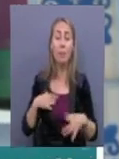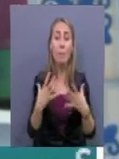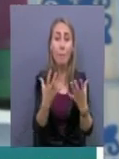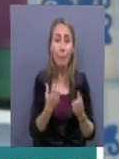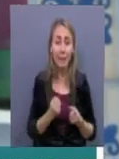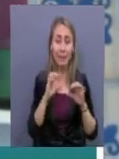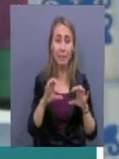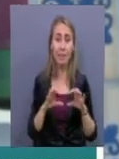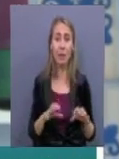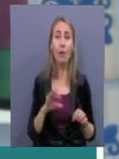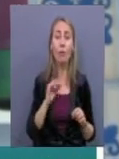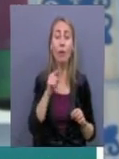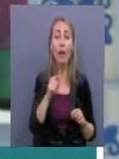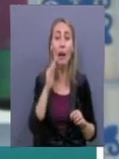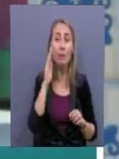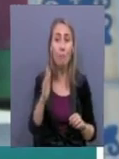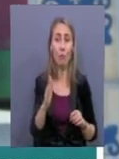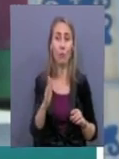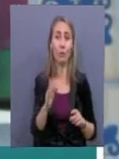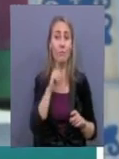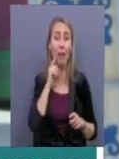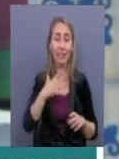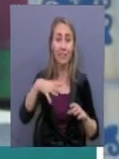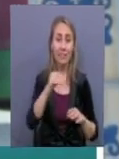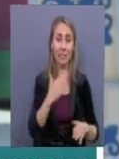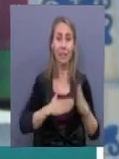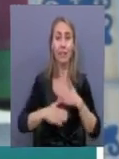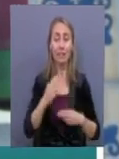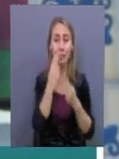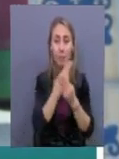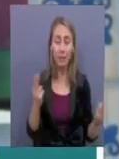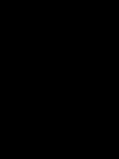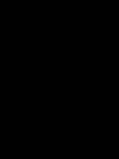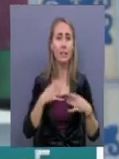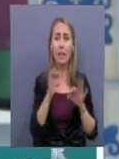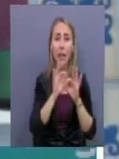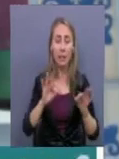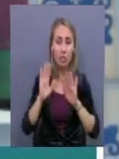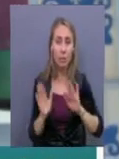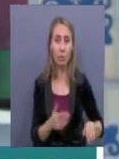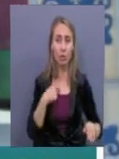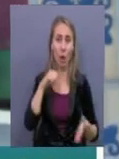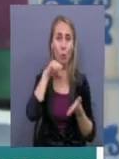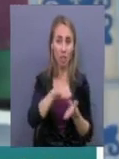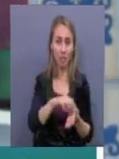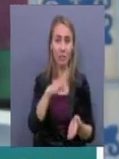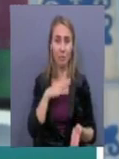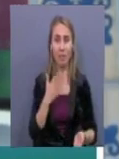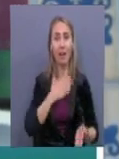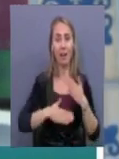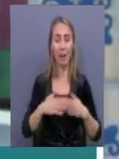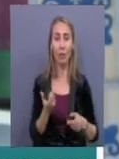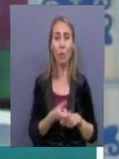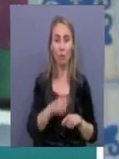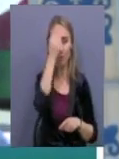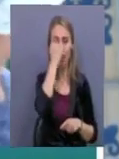шығармыз. Мақсатымыз сол жастарға сол мәдениетімізді ұрпақ сабасын жалғастырып, әрі қарай жалғастырсын деген ниетіміз.